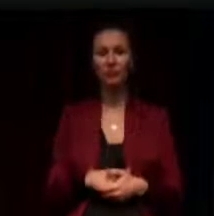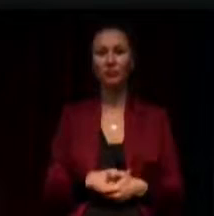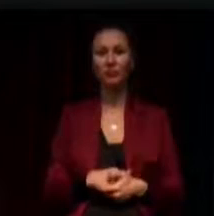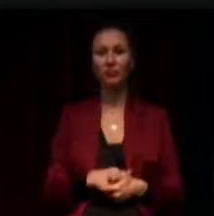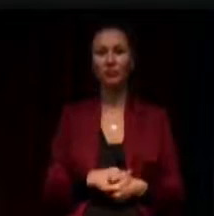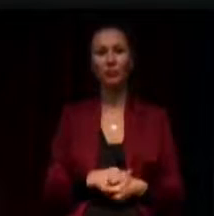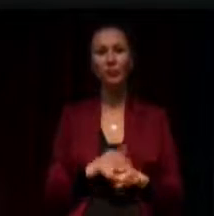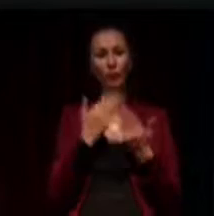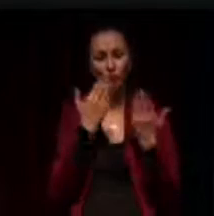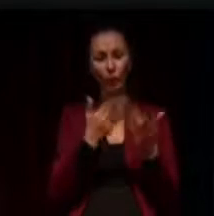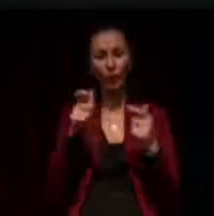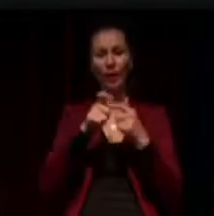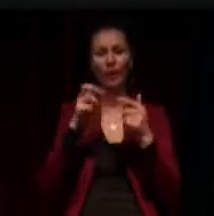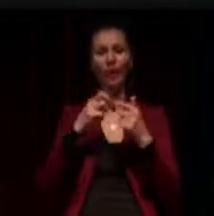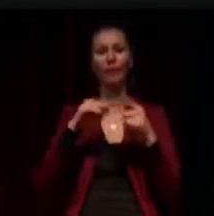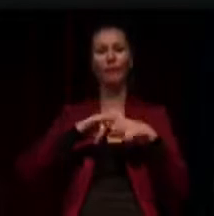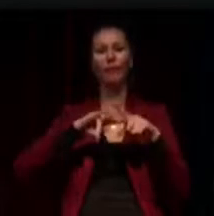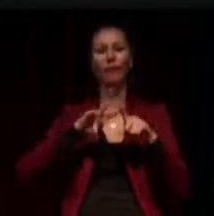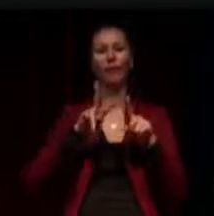Buyurun Erhan Bey.